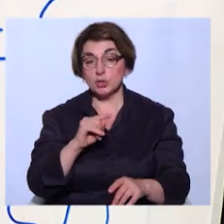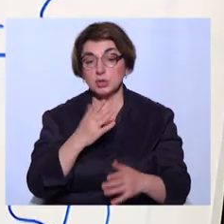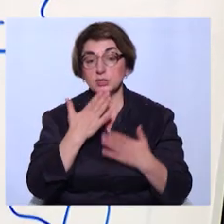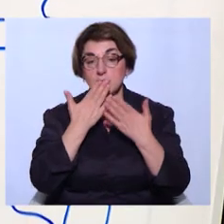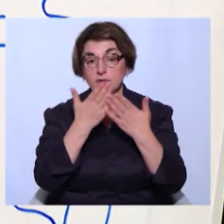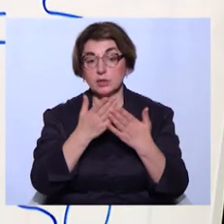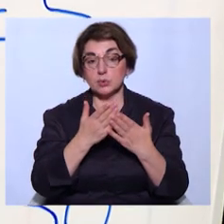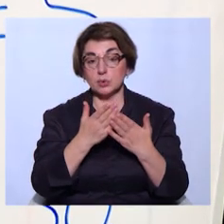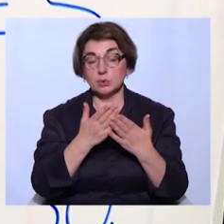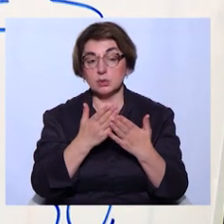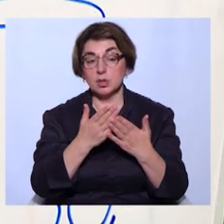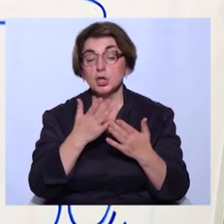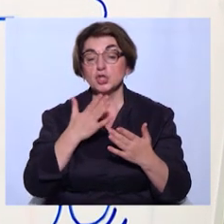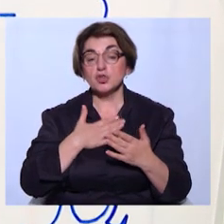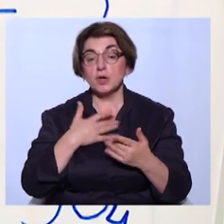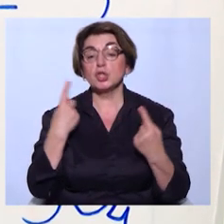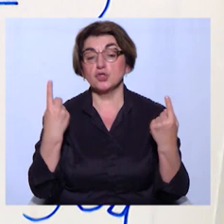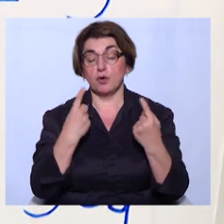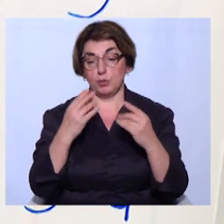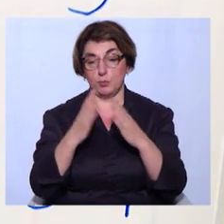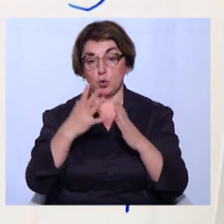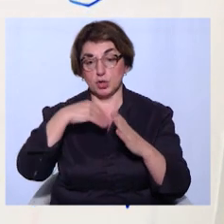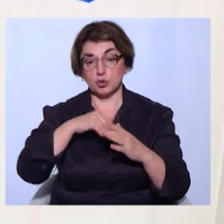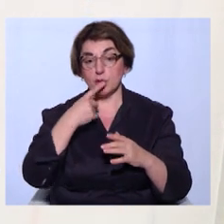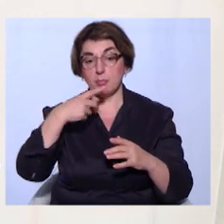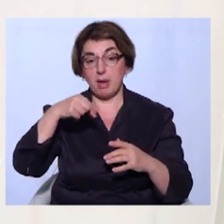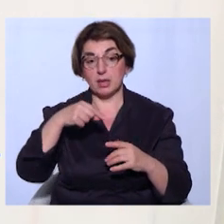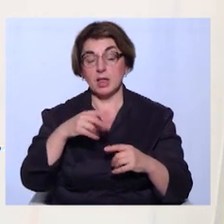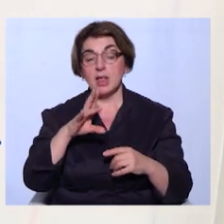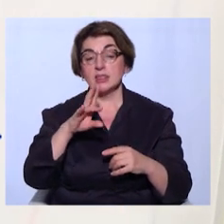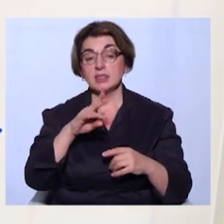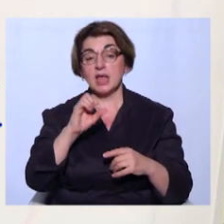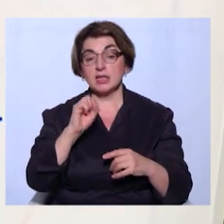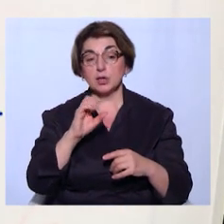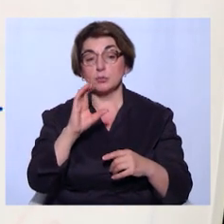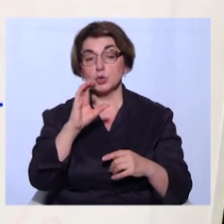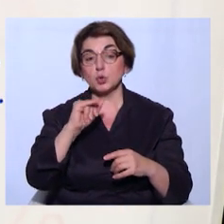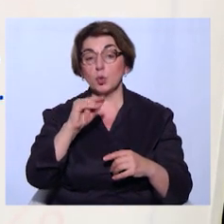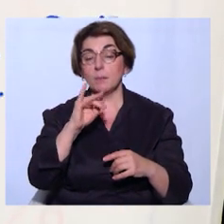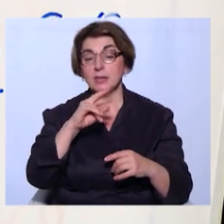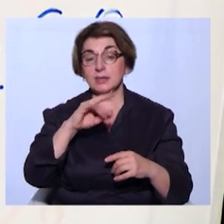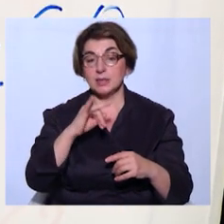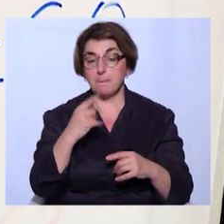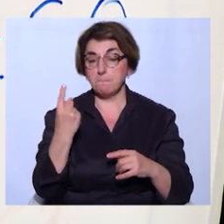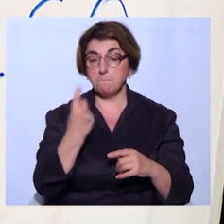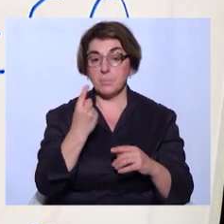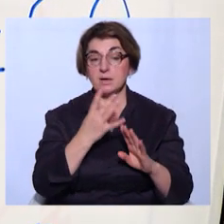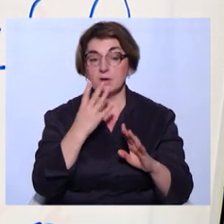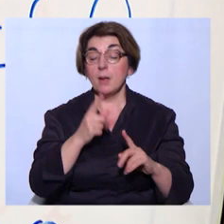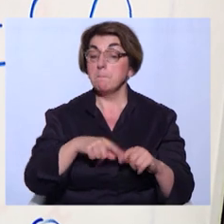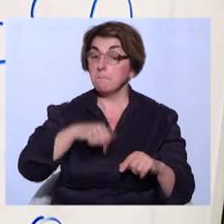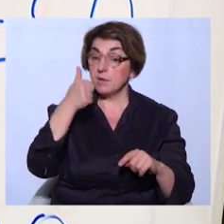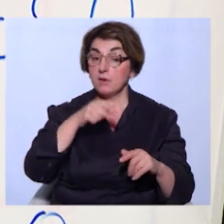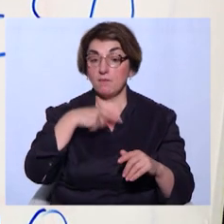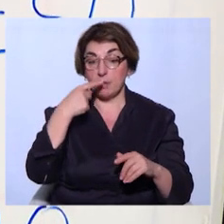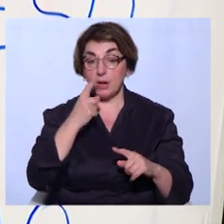მარილები, ჩვენი სუფრის მარილია სხვათა შორის, ნატრიუმის სულფიდი, ესე იგი პირველ რიგში ვასახელებთ მეტალს, რომელმაც